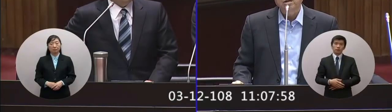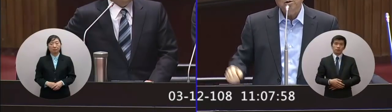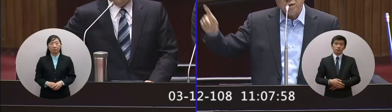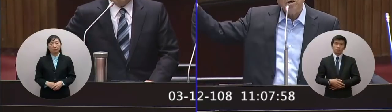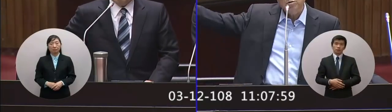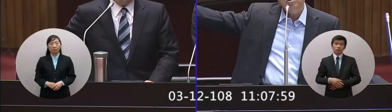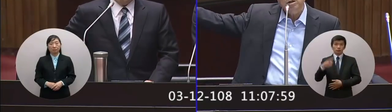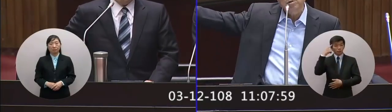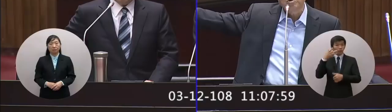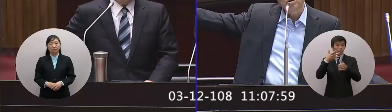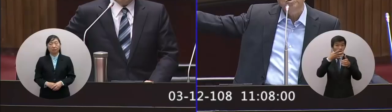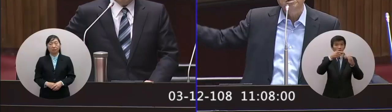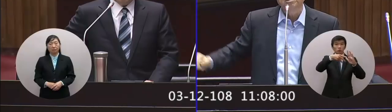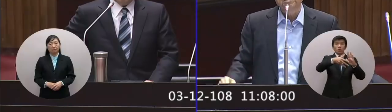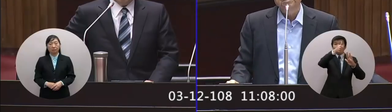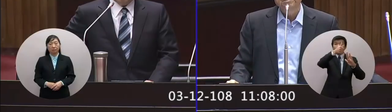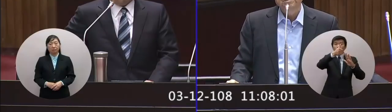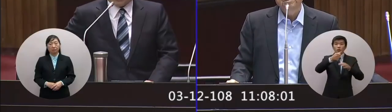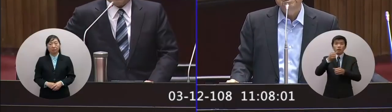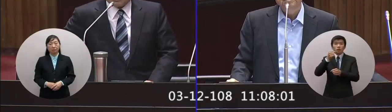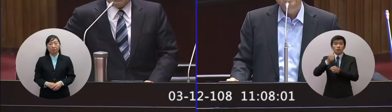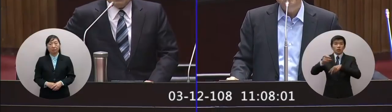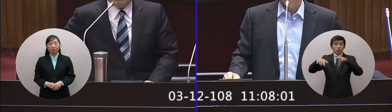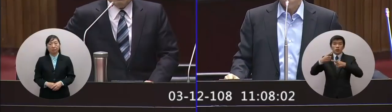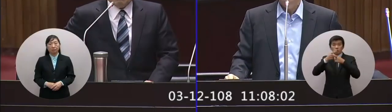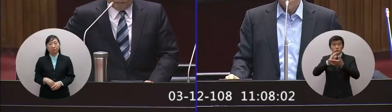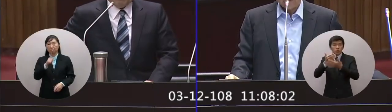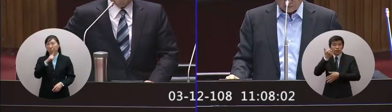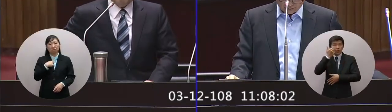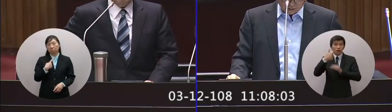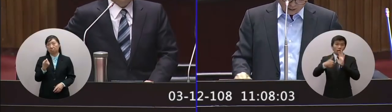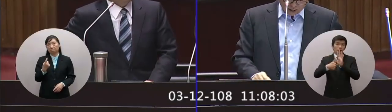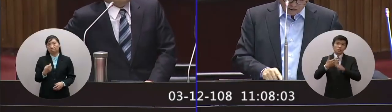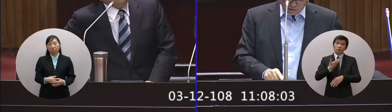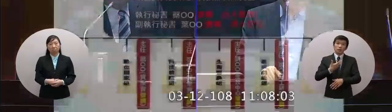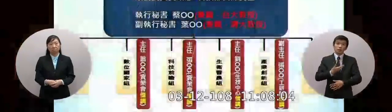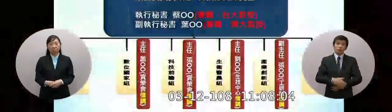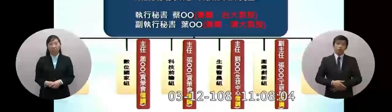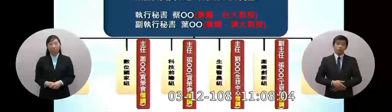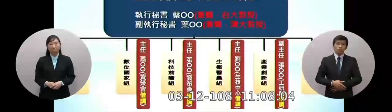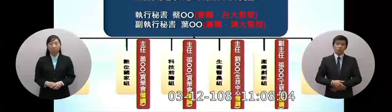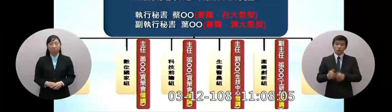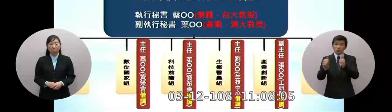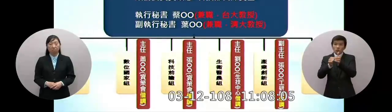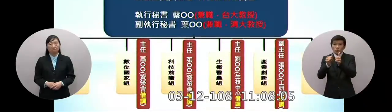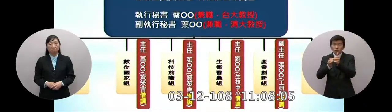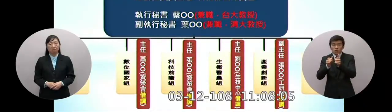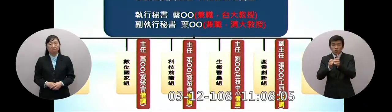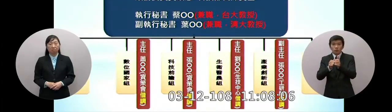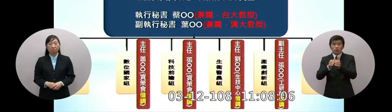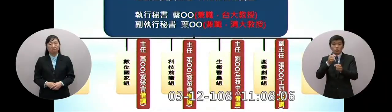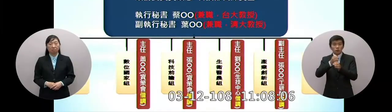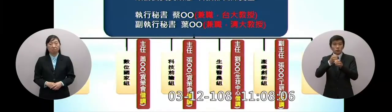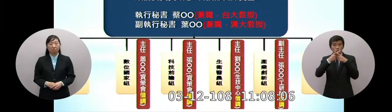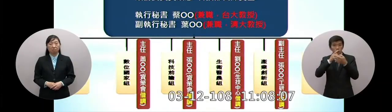请问院长，你能不能叫得出执行秘书的名字？ 叫不出来。 不知道。副执行秘书叶某某，